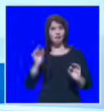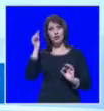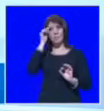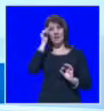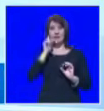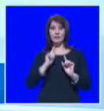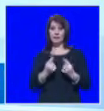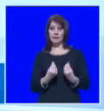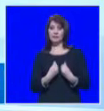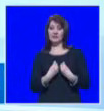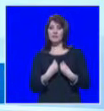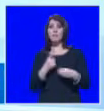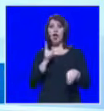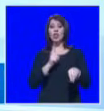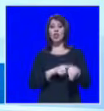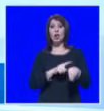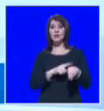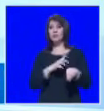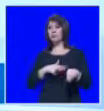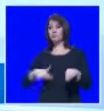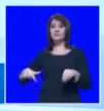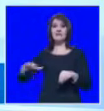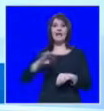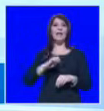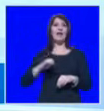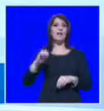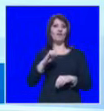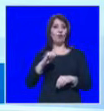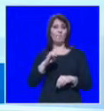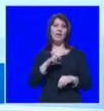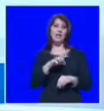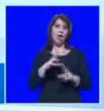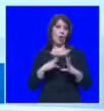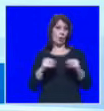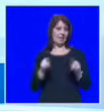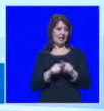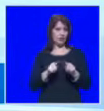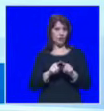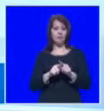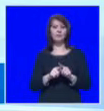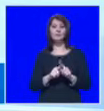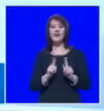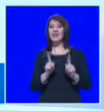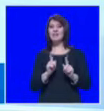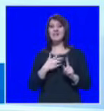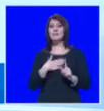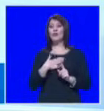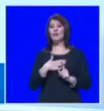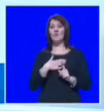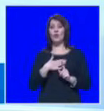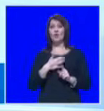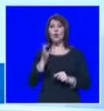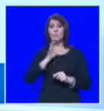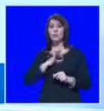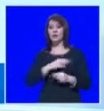заслужаваме свободен достъп до цяла Европа, както и румънците. В никой случай не сме доволни от постигнатото до